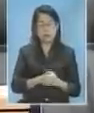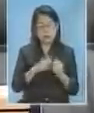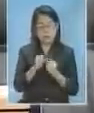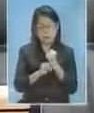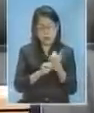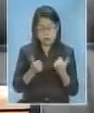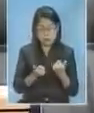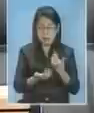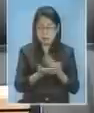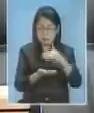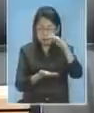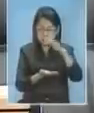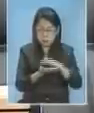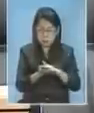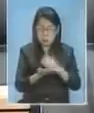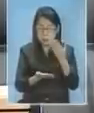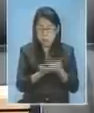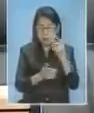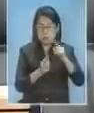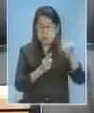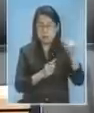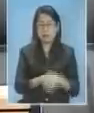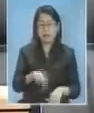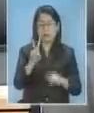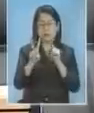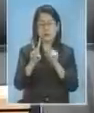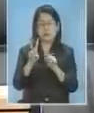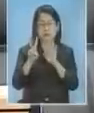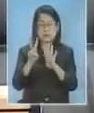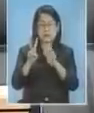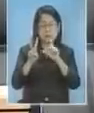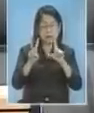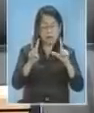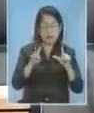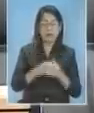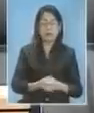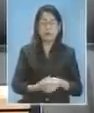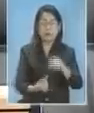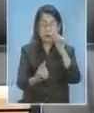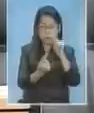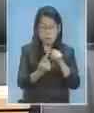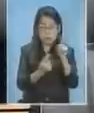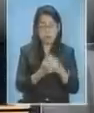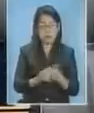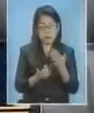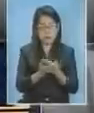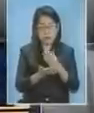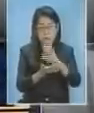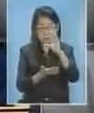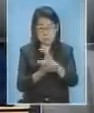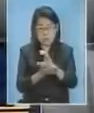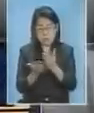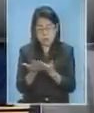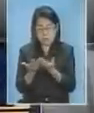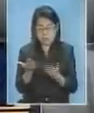ป็นประวัติการนะครับ 2.4 ล้านล้านและเป็นงบประมาณที่ฉบับแรก